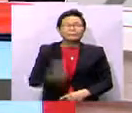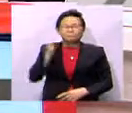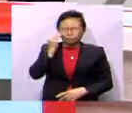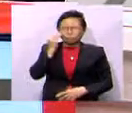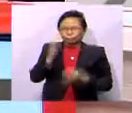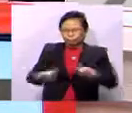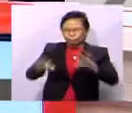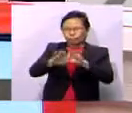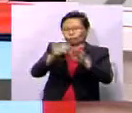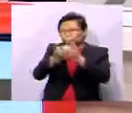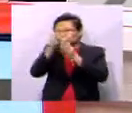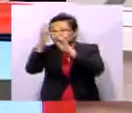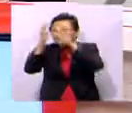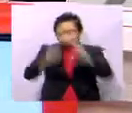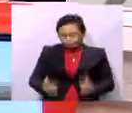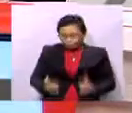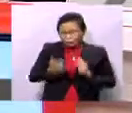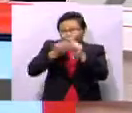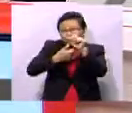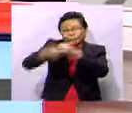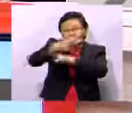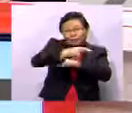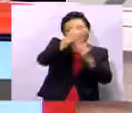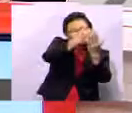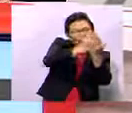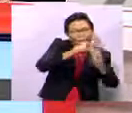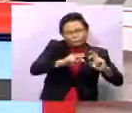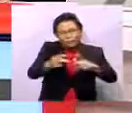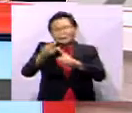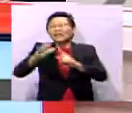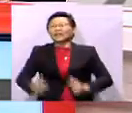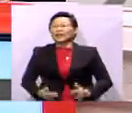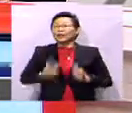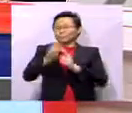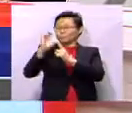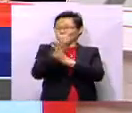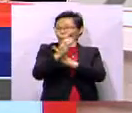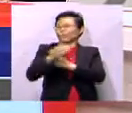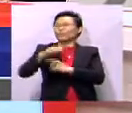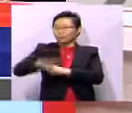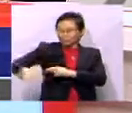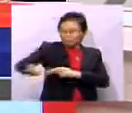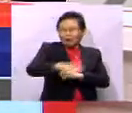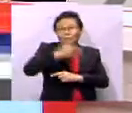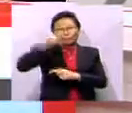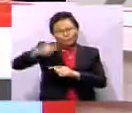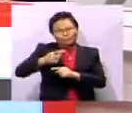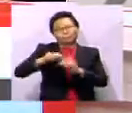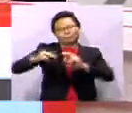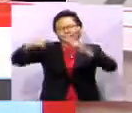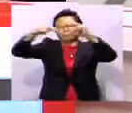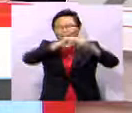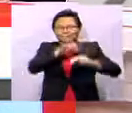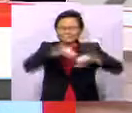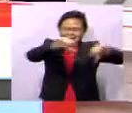Menyedari kepentingan inovasi dalam kehidupan seharian, langkah membudayakan inovasi dalam kalangan generasi muda perlu terus dipertingkat.